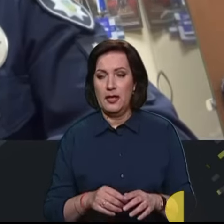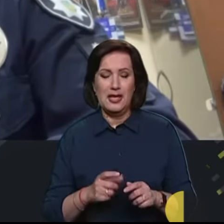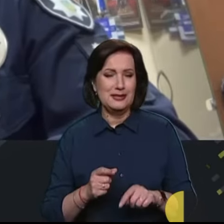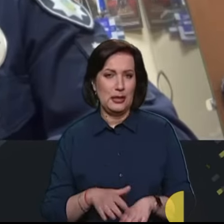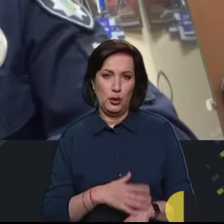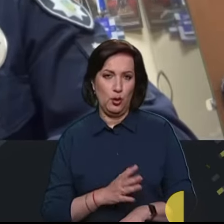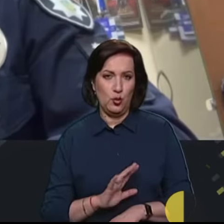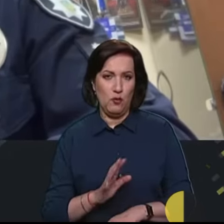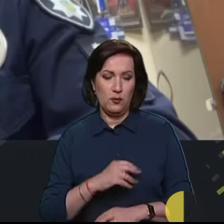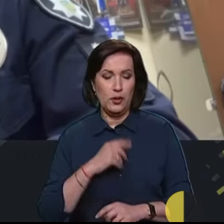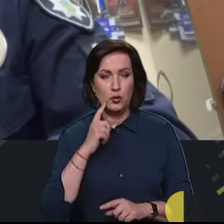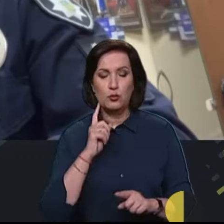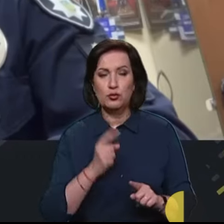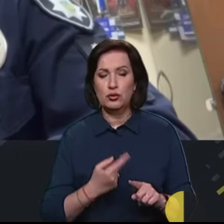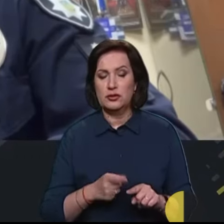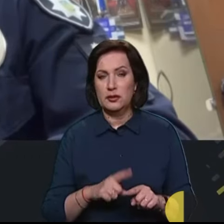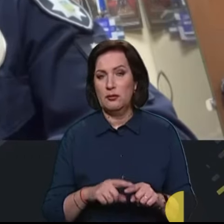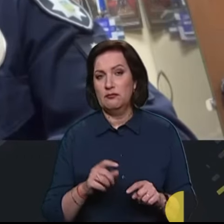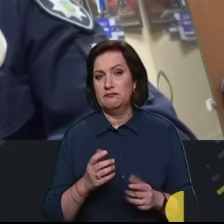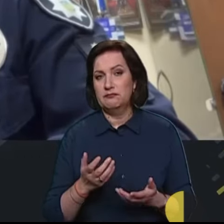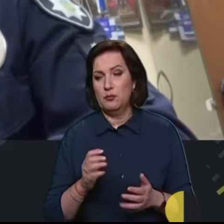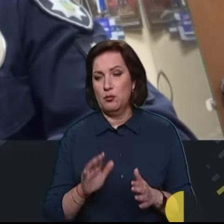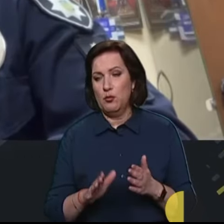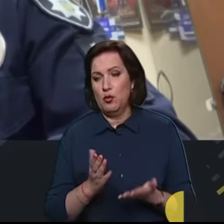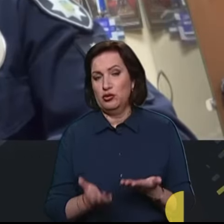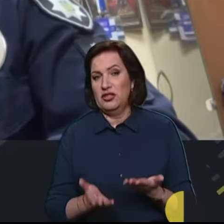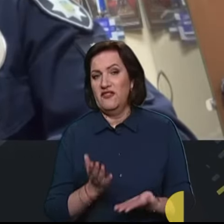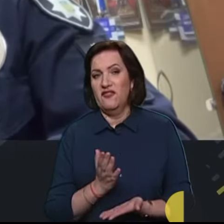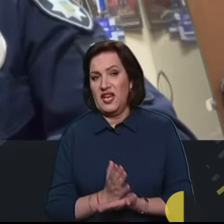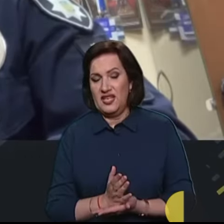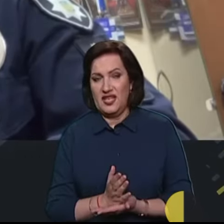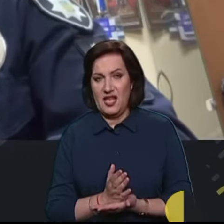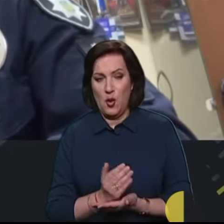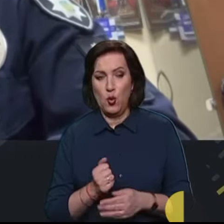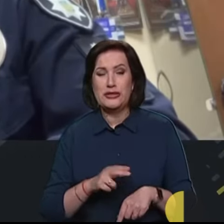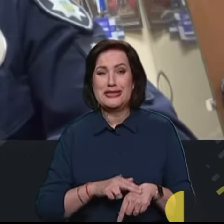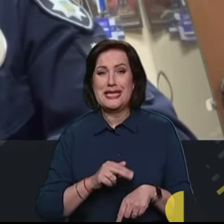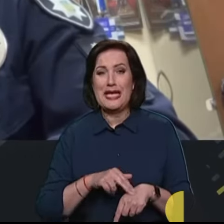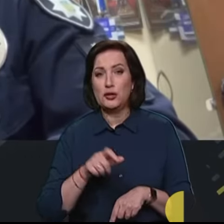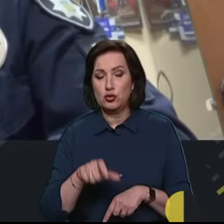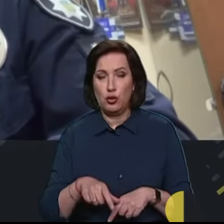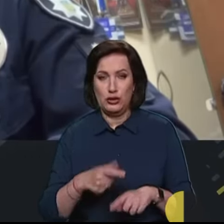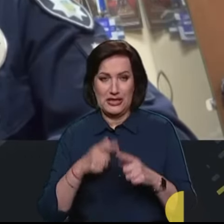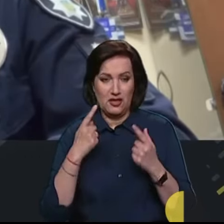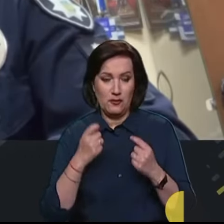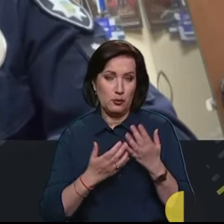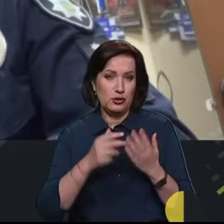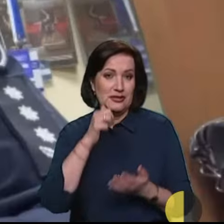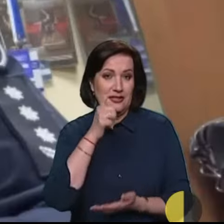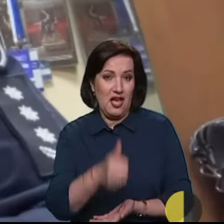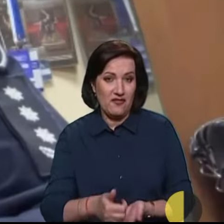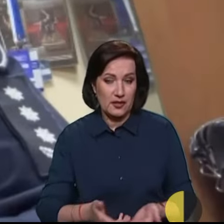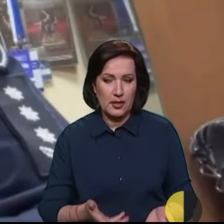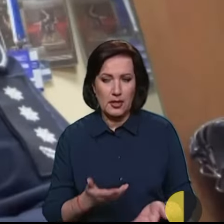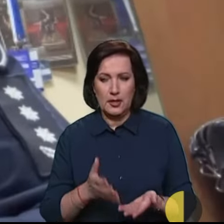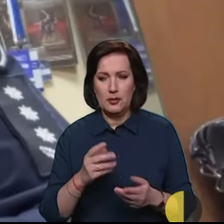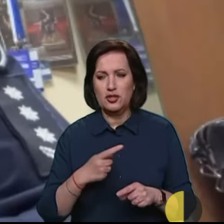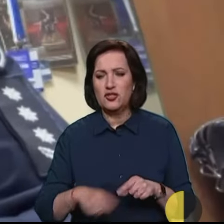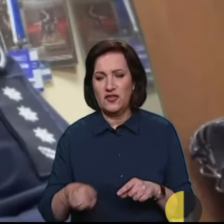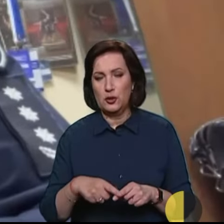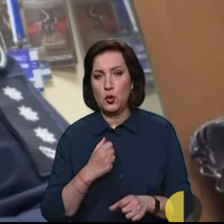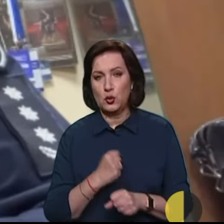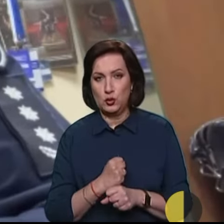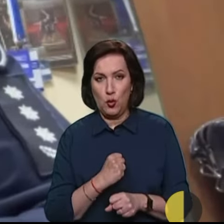не дуже довго. Я думаю, що це, можливо, вже є у слідчого ця інформація. Можливо, це буде завтра. Я думаю, що це буде дуже